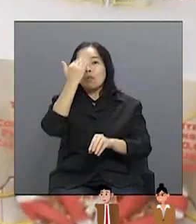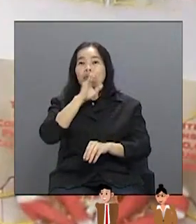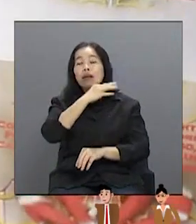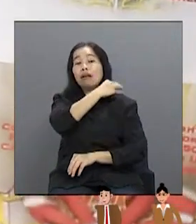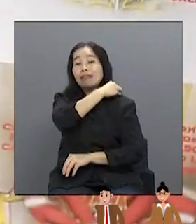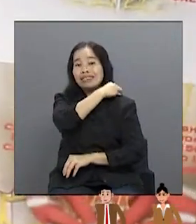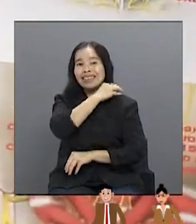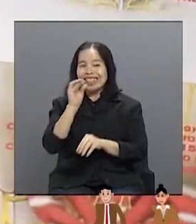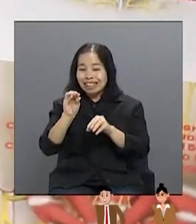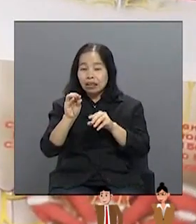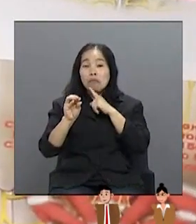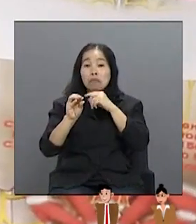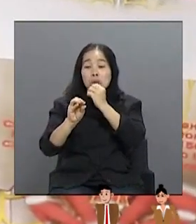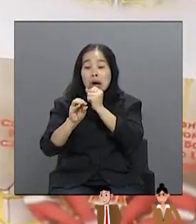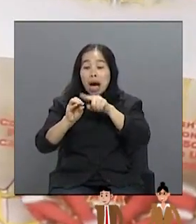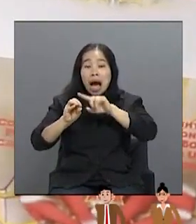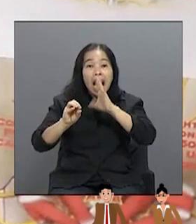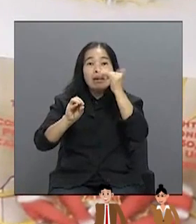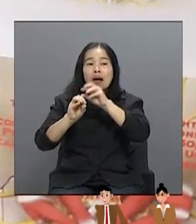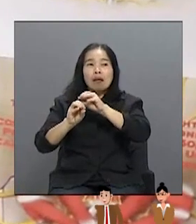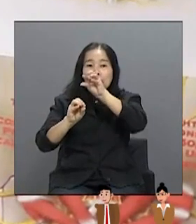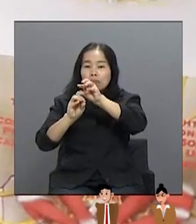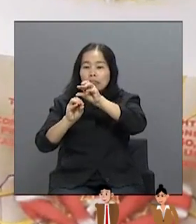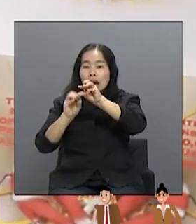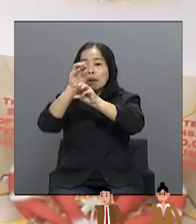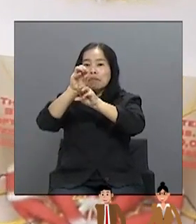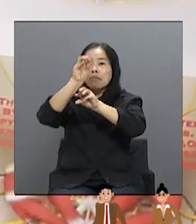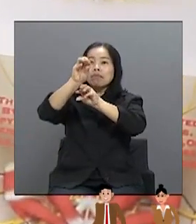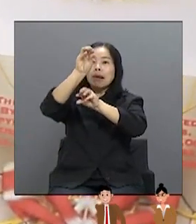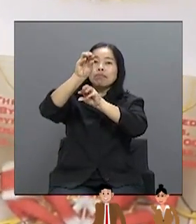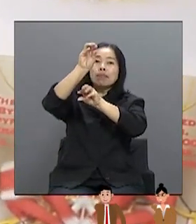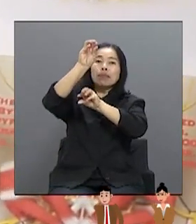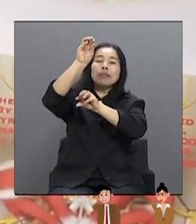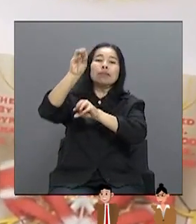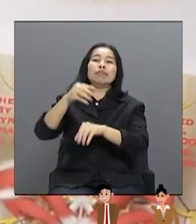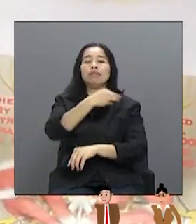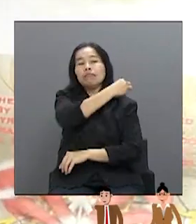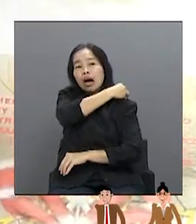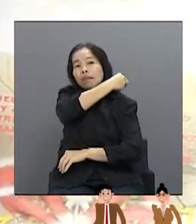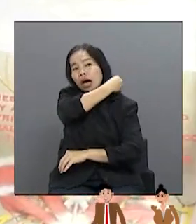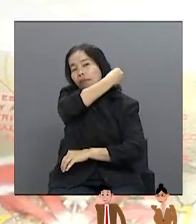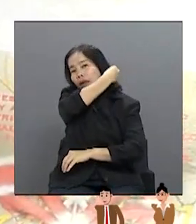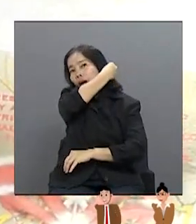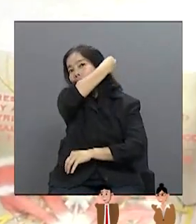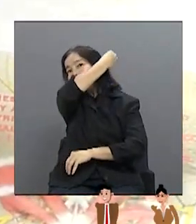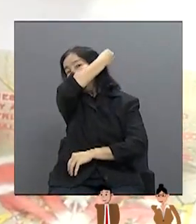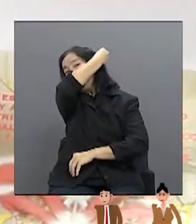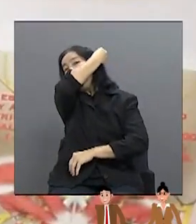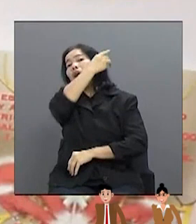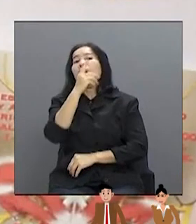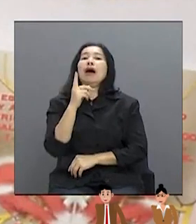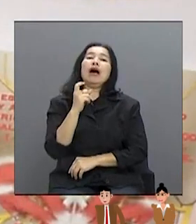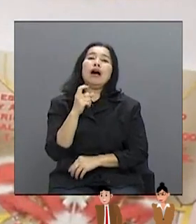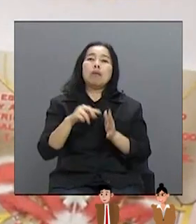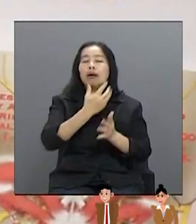นลูกโป่งที่มาหุ้มตัวเราไว้แปลว่าถ้ามีจุดใดจุดหนึ่งที่มันตึงแล้วมันสามารถที่จะล้างไปถึงส่วนอื่นแล้วทำให้ส่ว